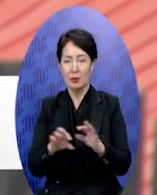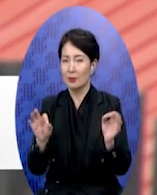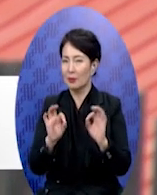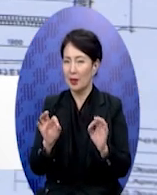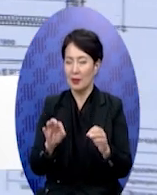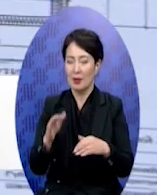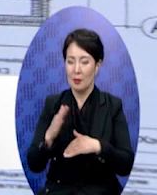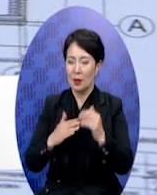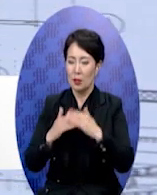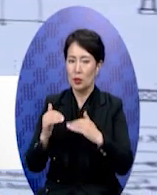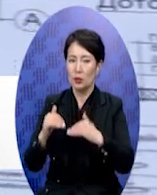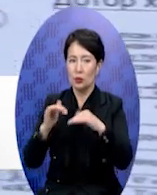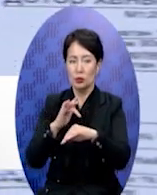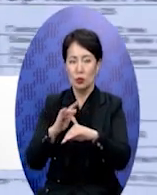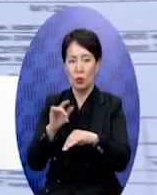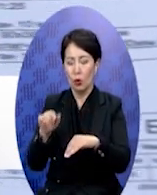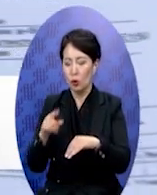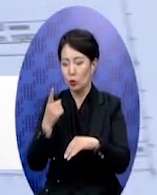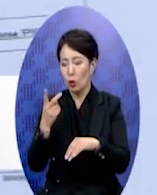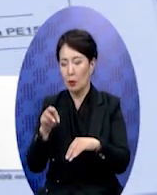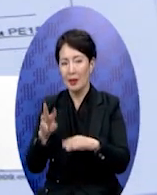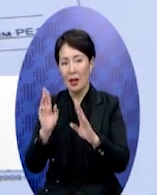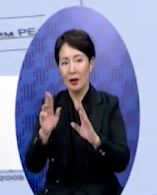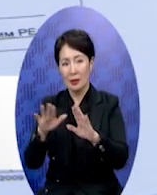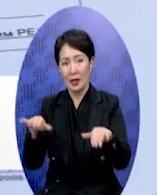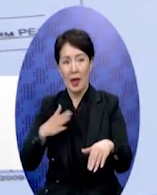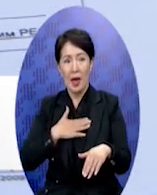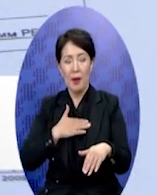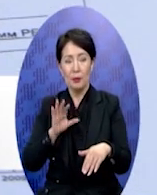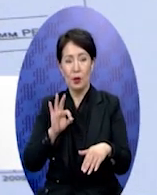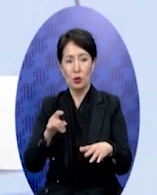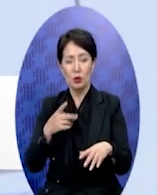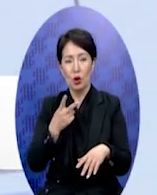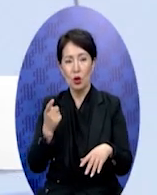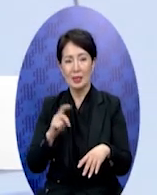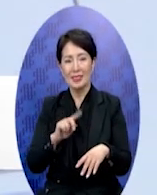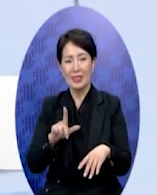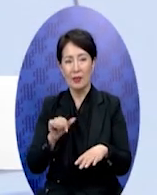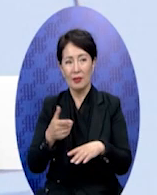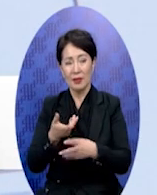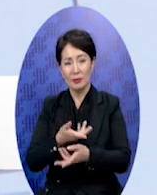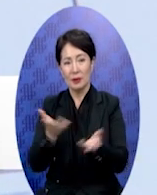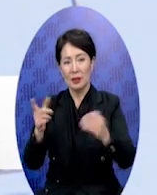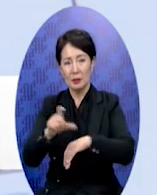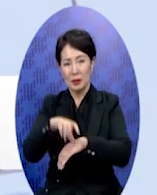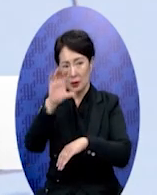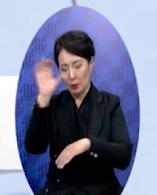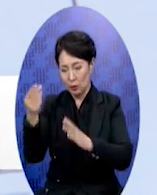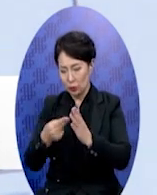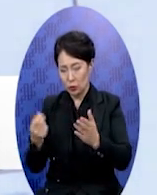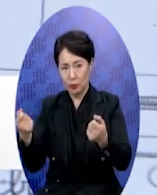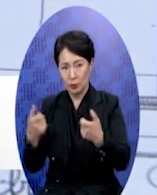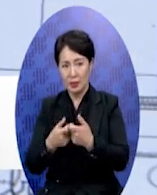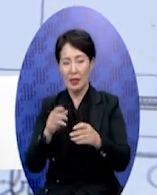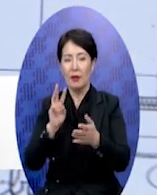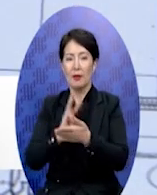Тиймээс барилга хөгжлийн төв 120 м квадрат хүртэл амьны орон сууцны 21 загварыг мэргэжлийн байгууллагын зураг төсөлтөнд